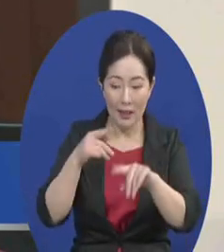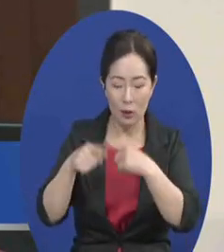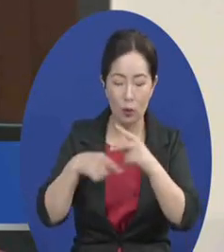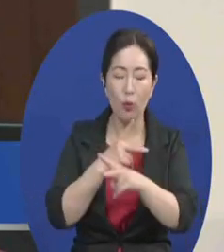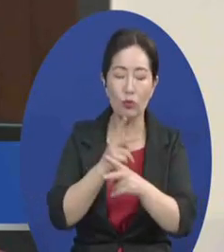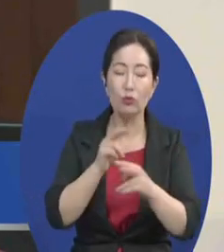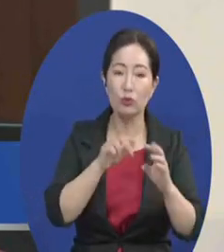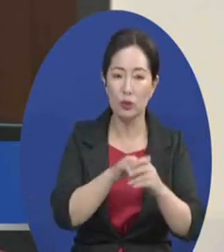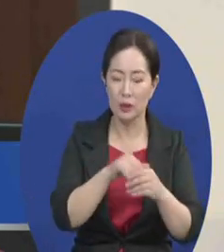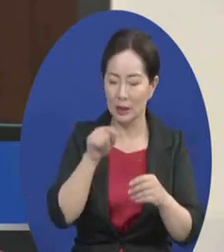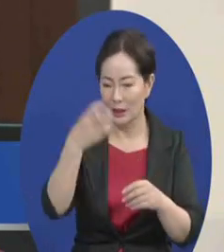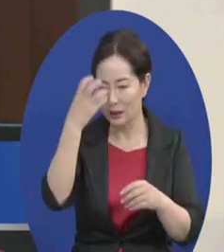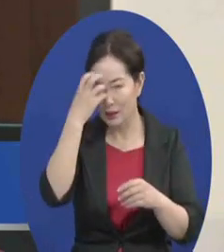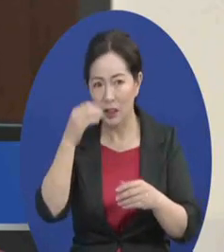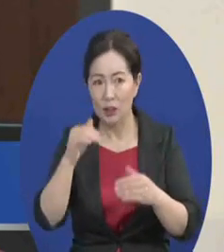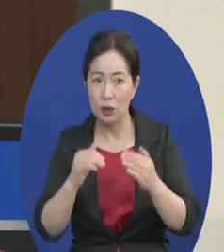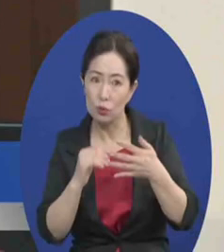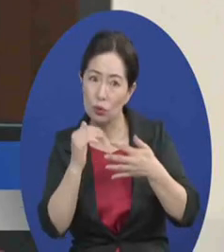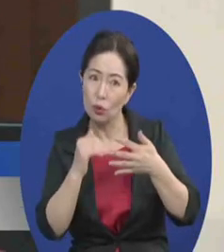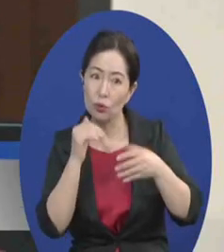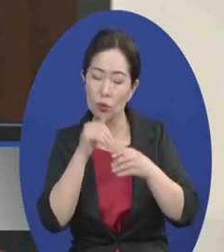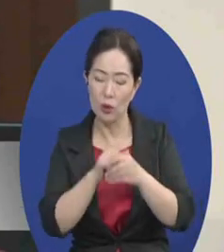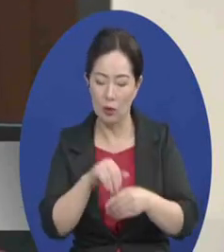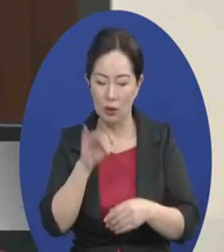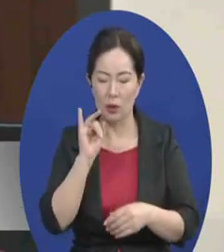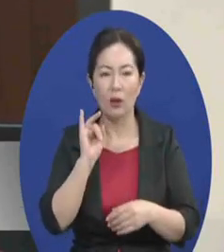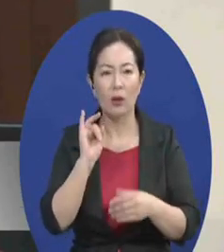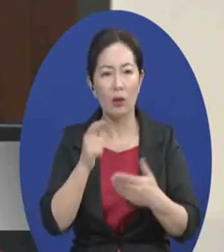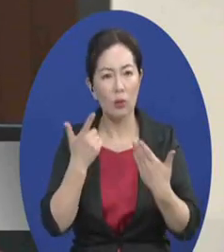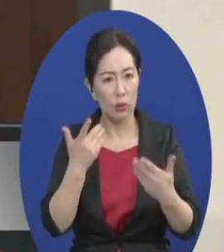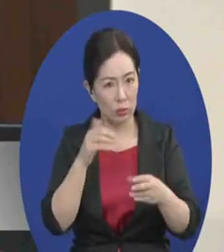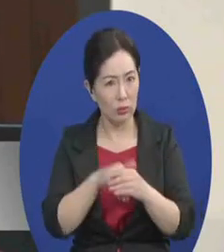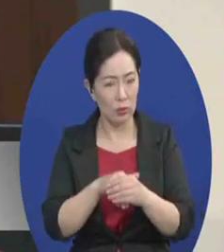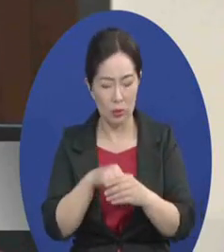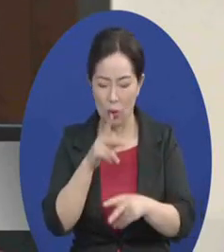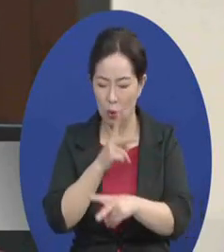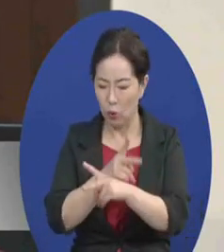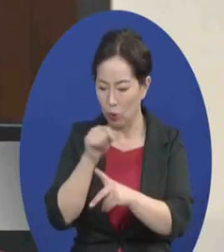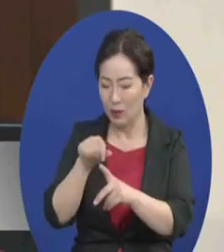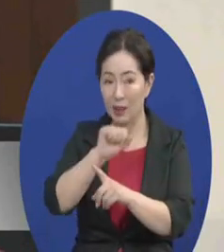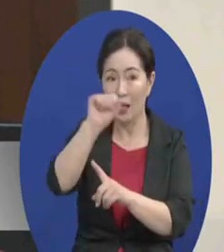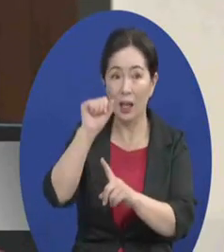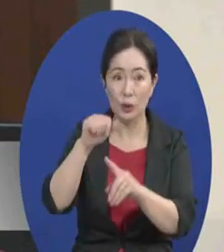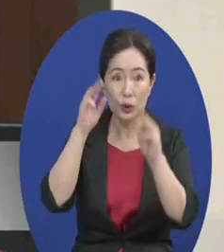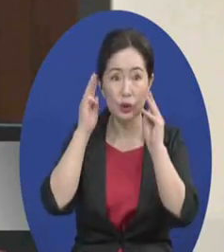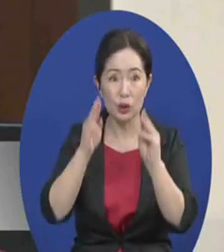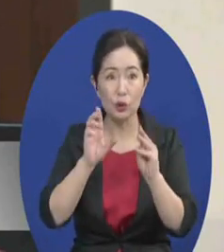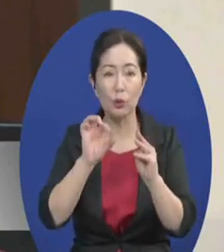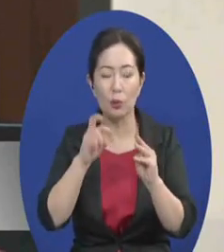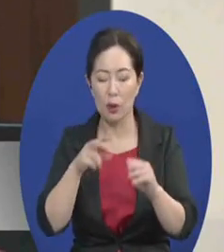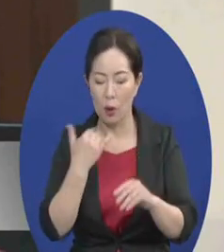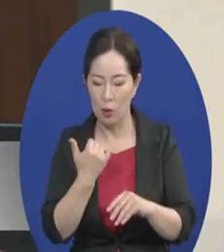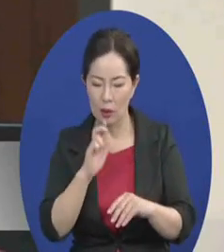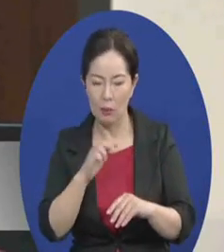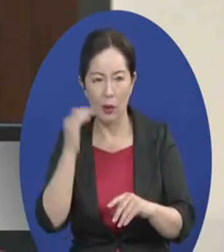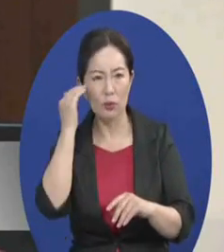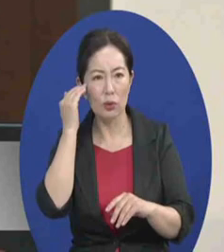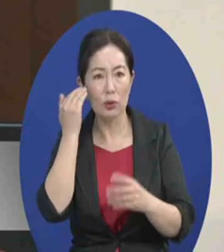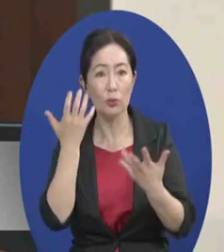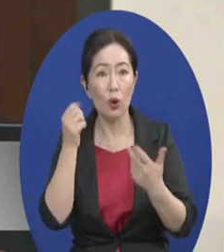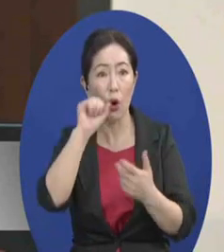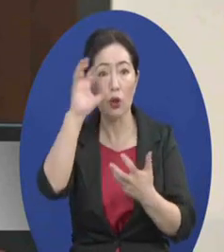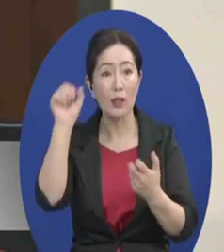засгийн төвшөнд л одоо яваад ингээд их хурлын их хурлтад өргөн барина. Энэ хууль иргэцэн асуудал шийдэгчүүл нийслэл Улаанбаатар руу тулгамж байгаа олон